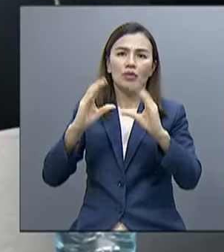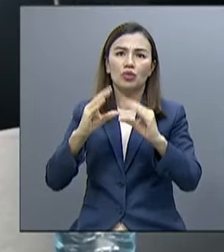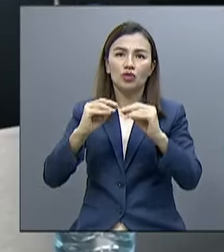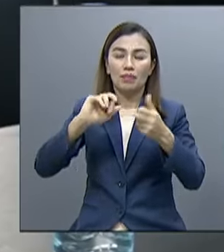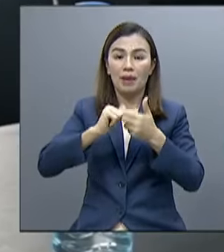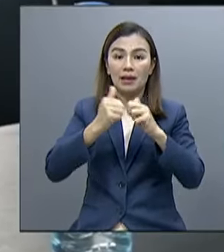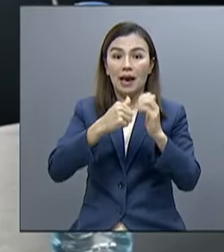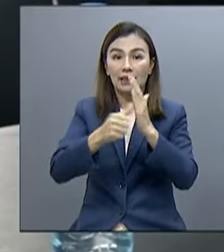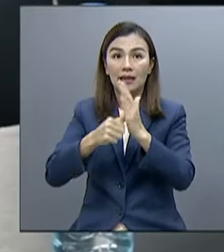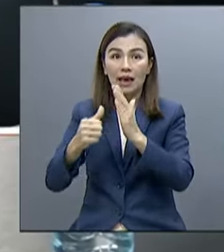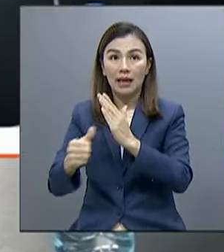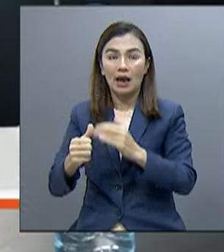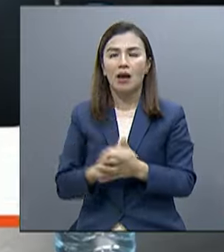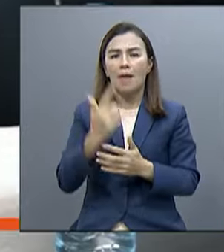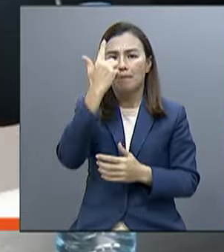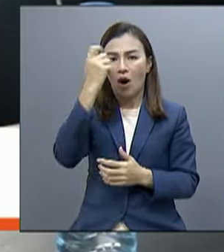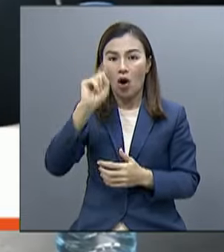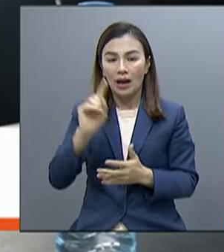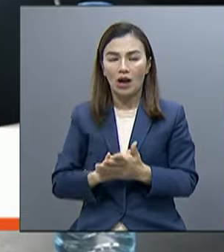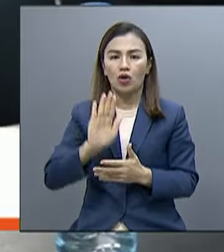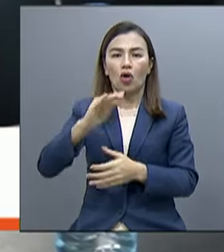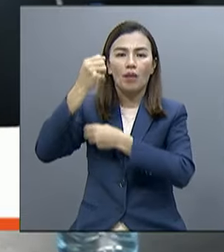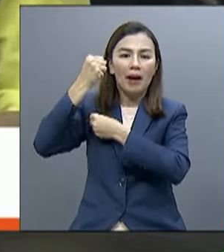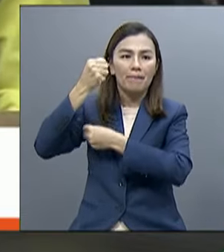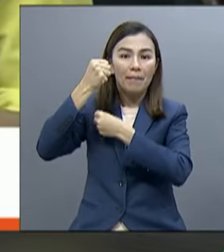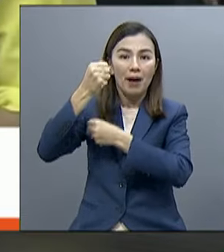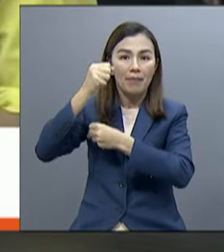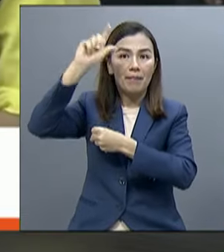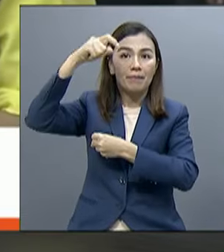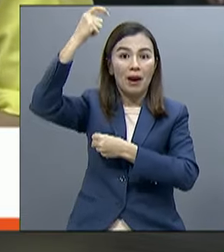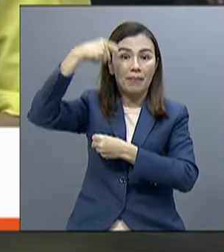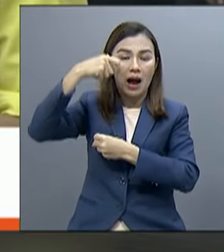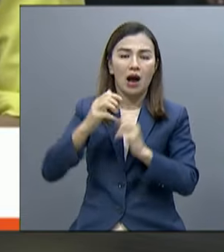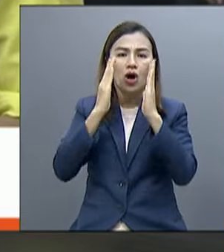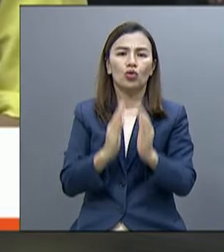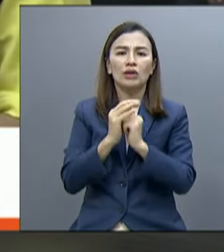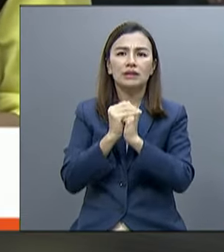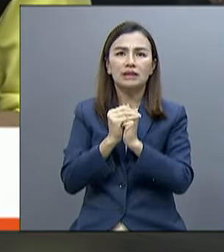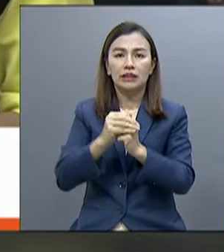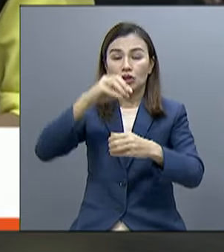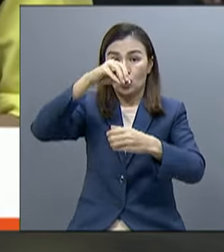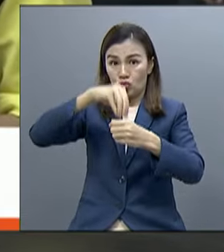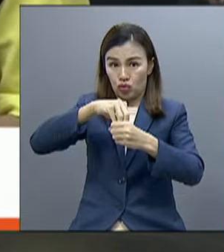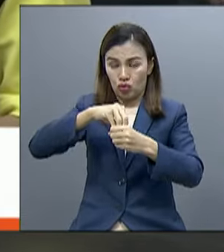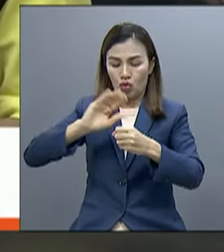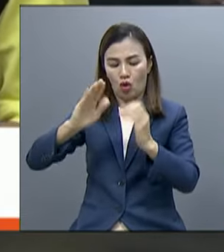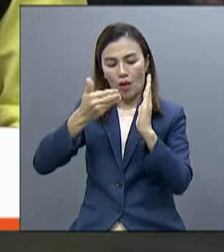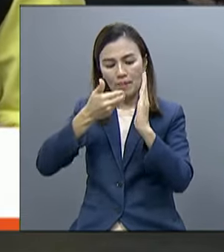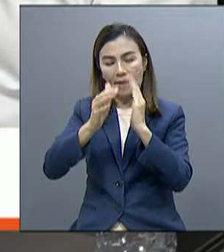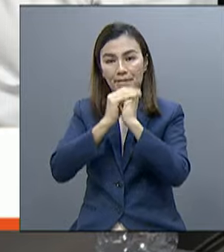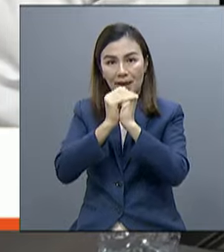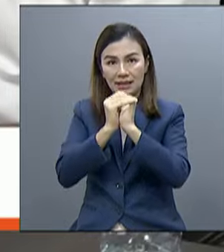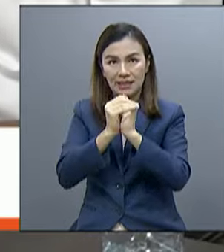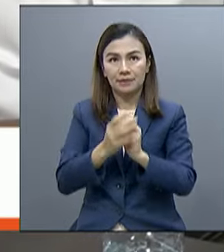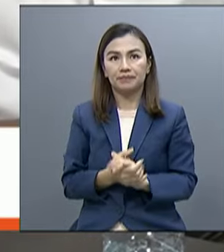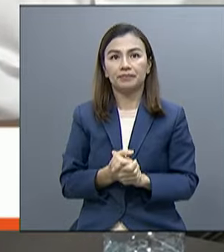เมียนมาร์รวมตัวกันเรียกร้องค่าจ้างค้างจ่ายจากนายจ้างซึ่งเป็นนายทุนจีนในพื้นที่เขตอุตสาหกรรมโรจจนะจังหวัดปราจีนบุรี